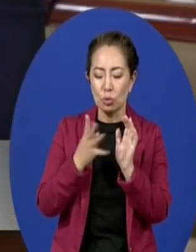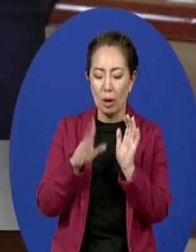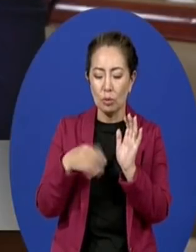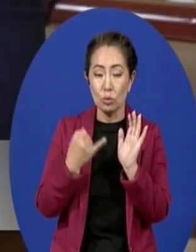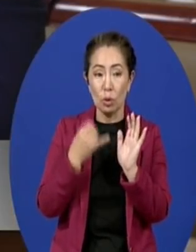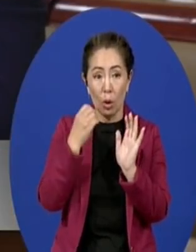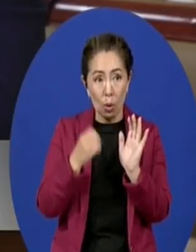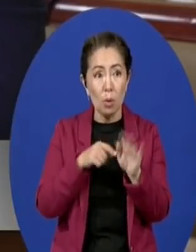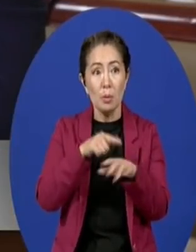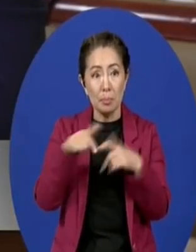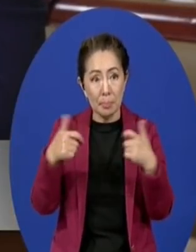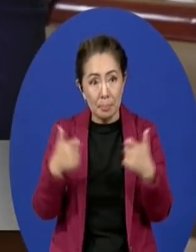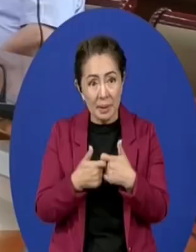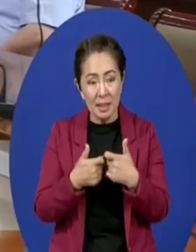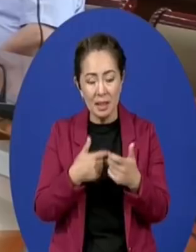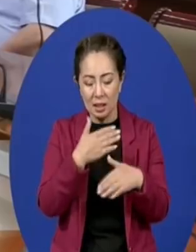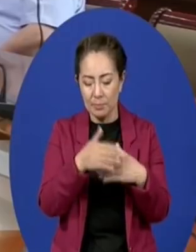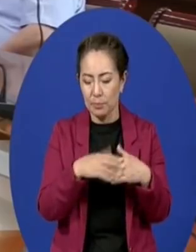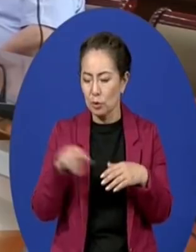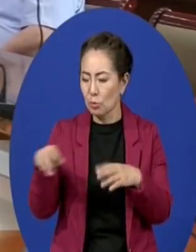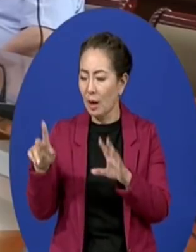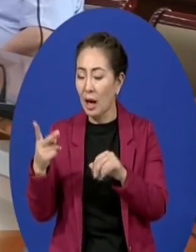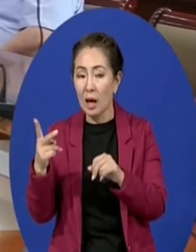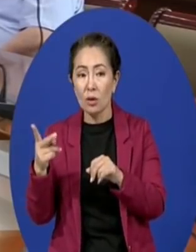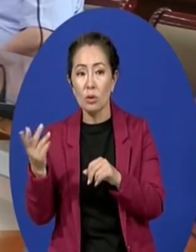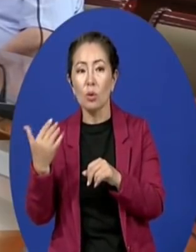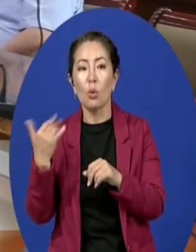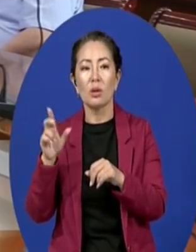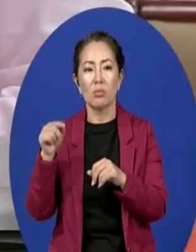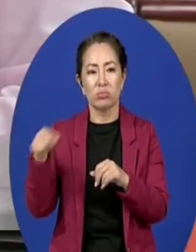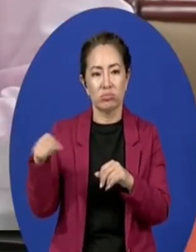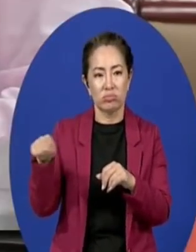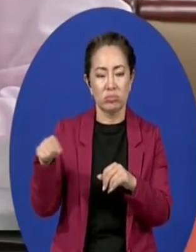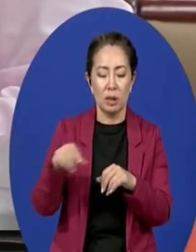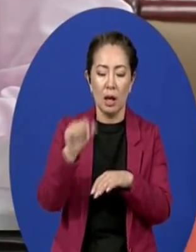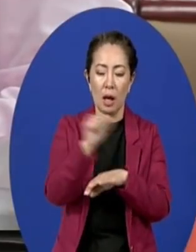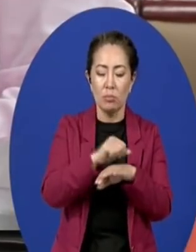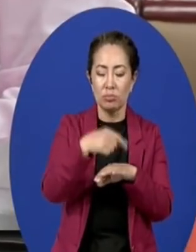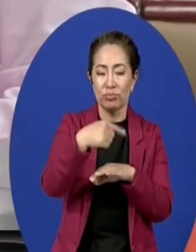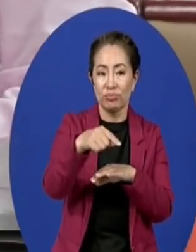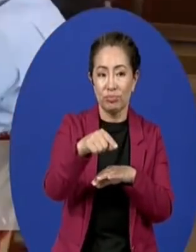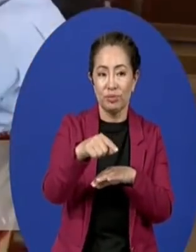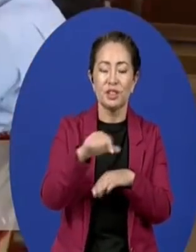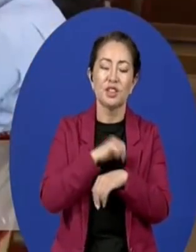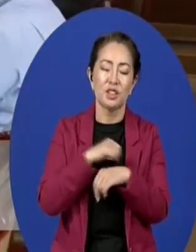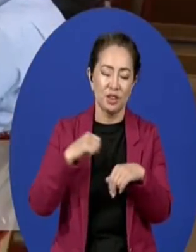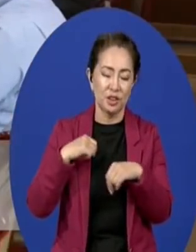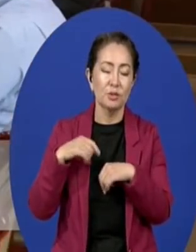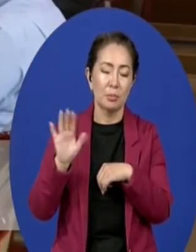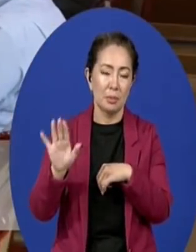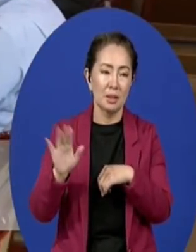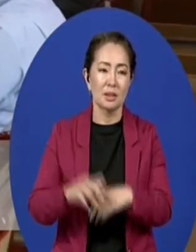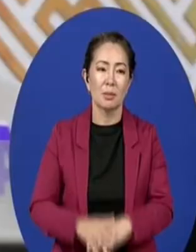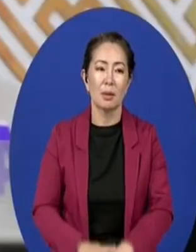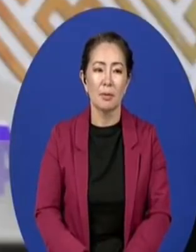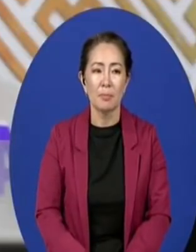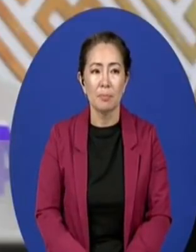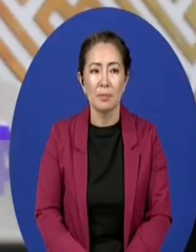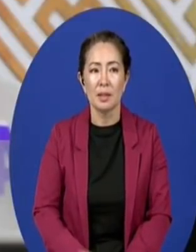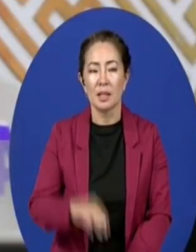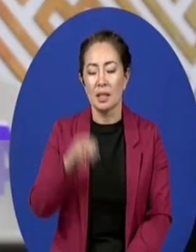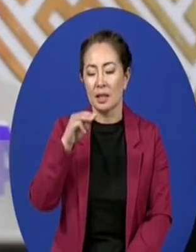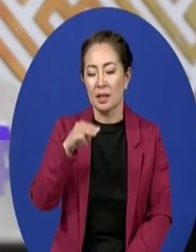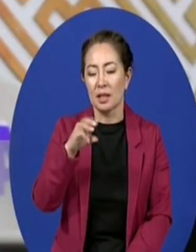биелэлттэй байна. Харин нийт ажлын зөвхөн 12 нь Улаанбаатар хот болон бусад аймгийн аж ахуй нэгж байгууллага иргэд байжээ.